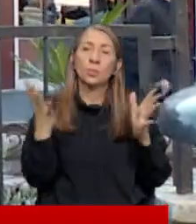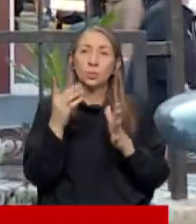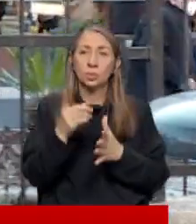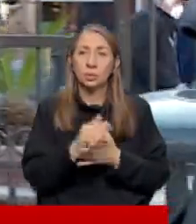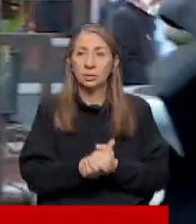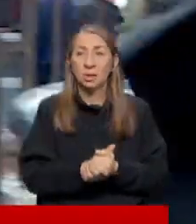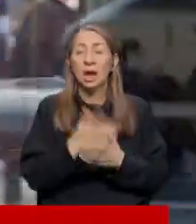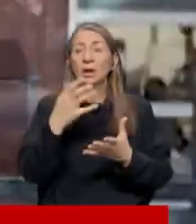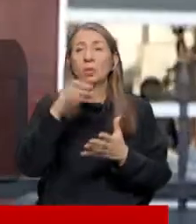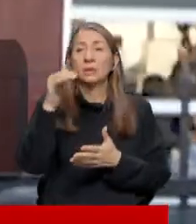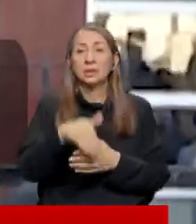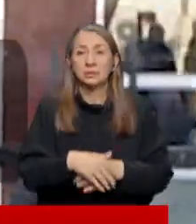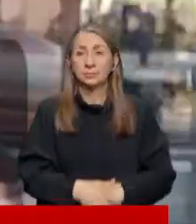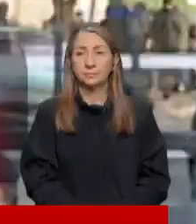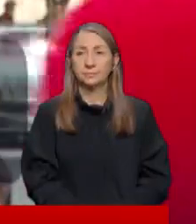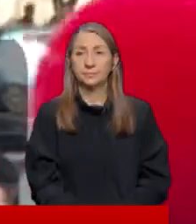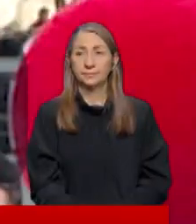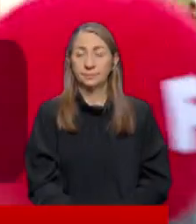hangi bölüme gelmiştir